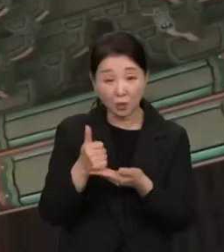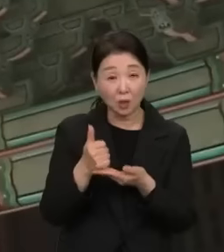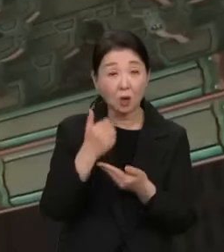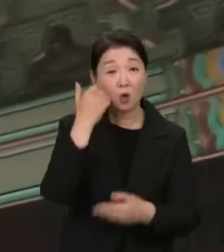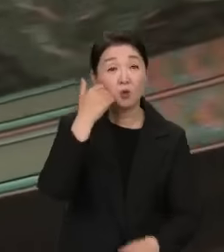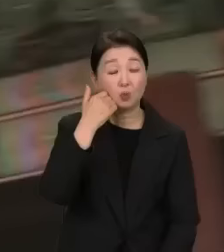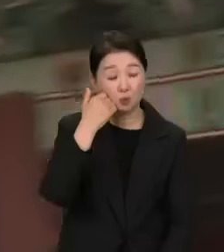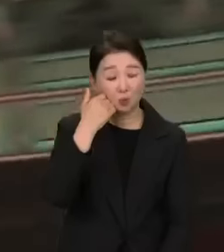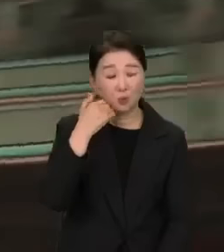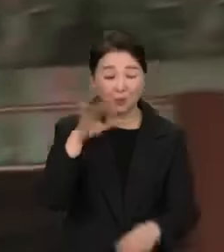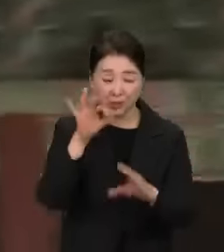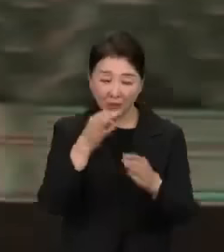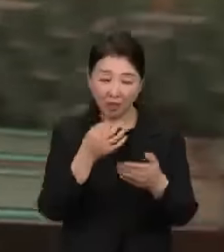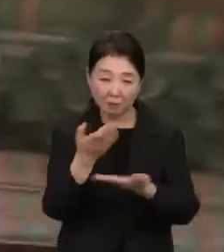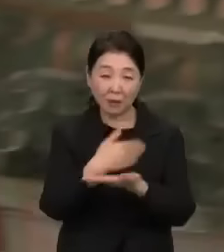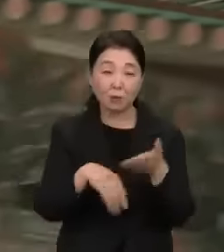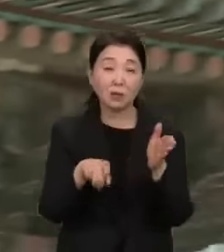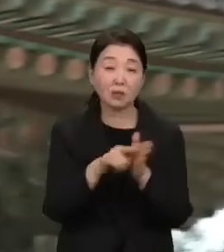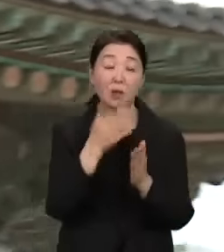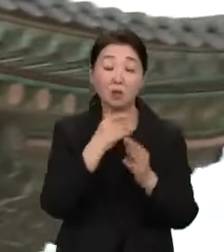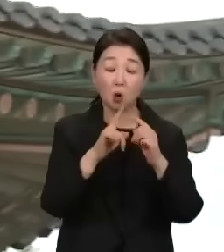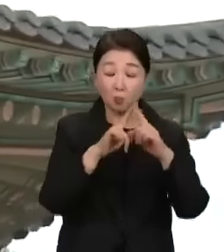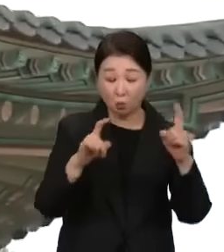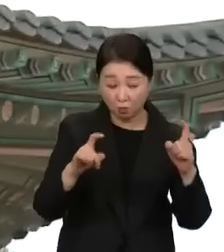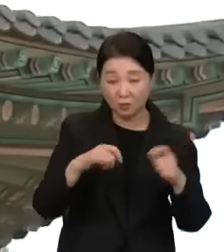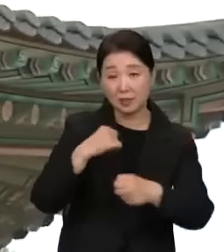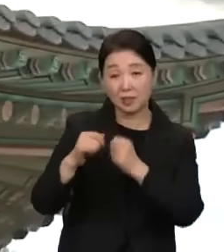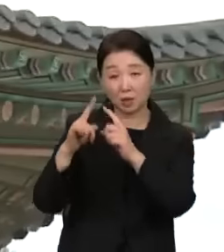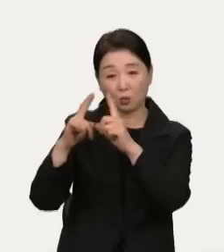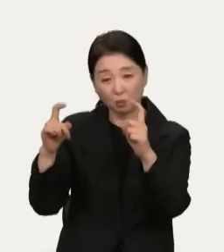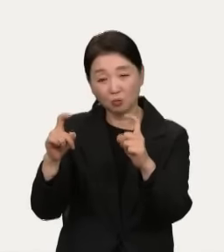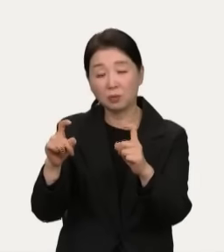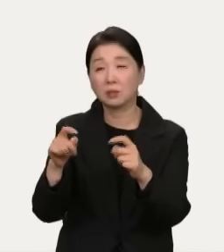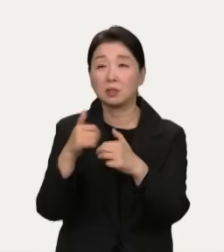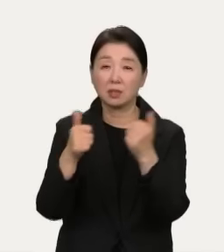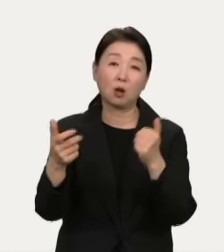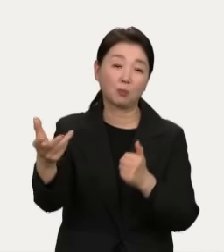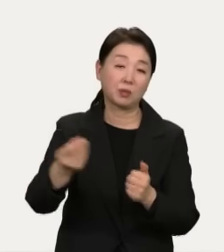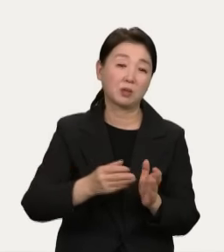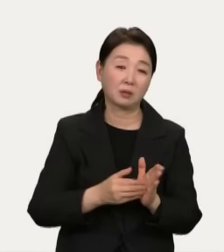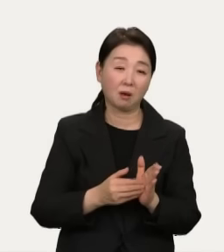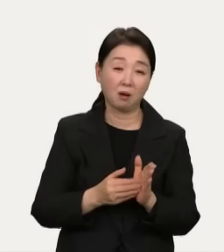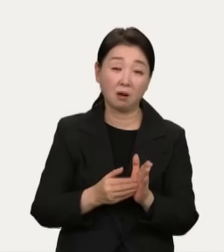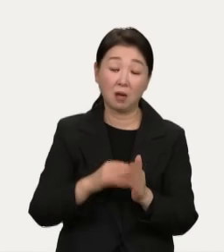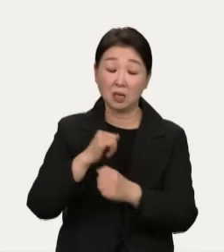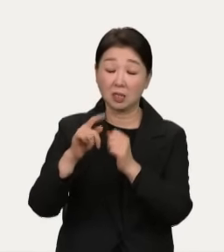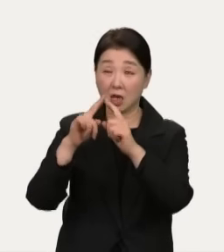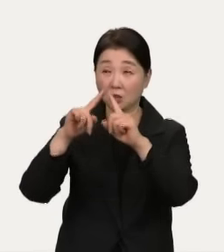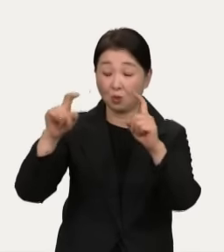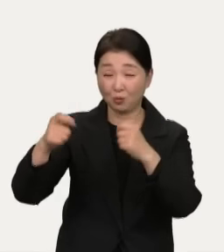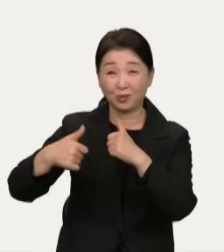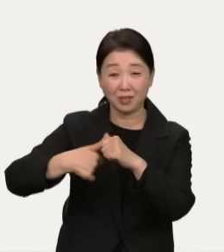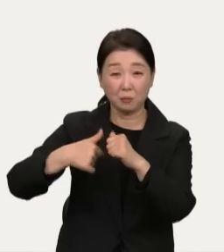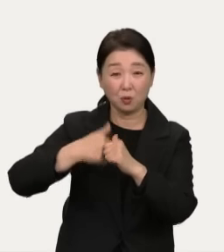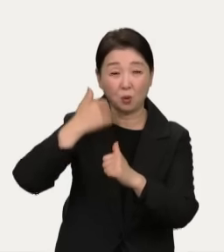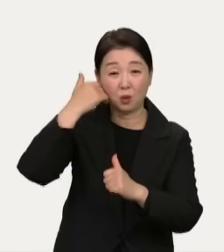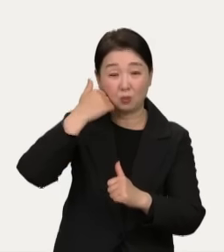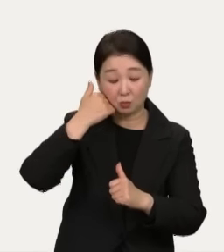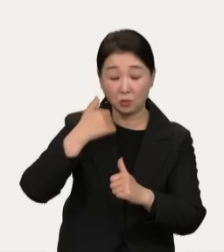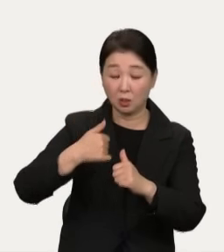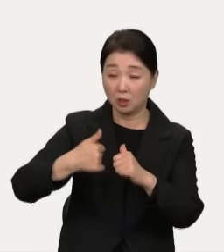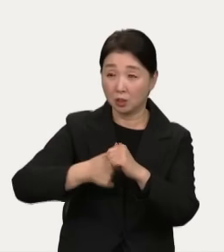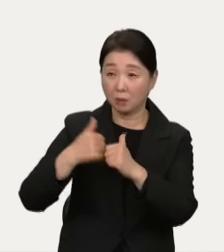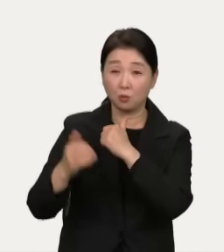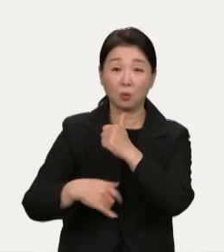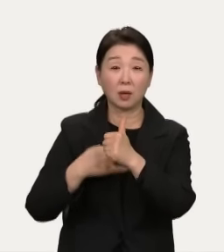위해 경복궁과 창덕궁에서 각각 가구를 가져왔다는 겁니다. 창덕궁 자문위원인 B씨는 JTBC에